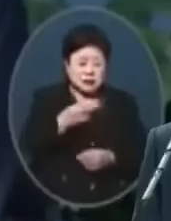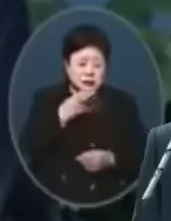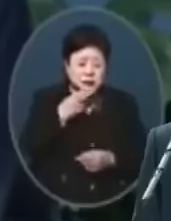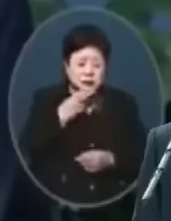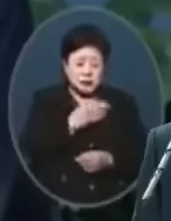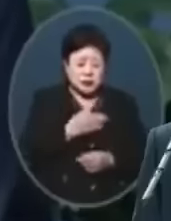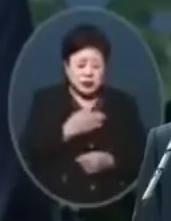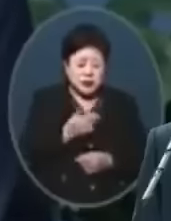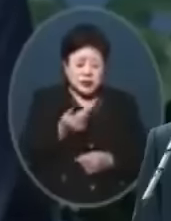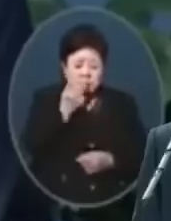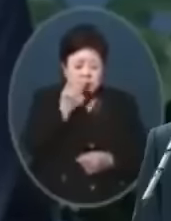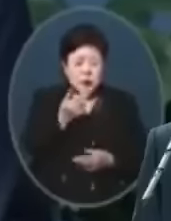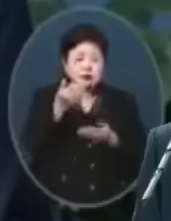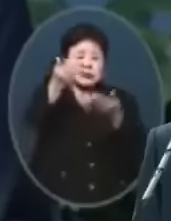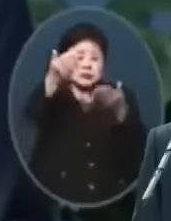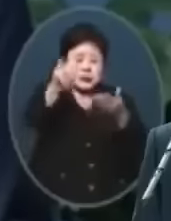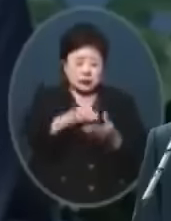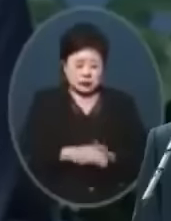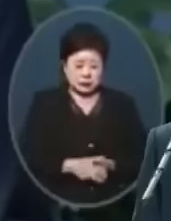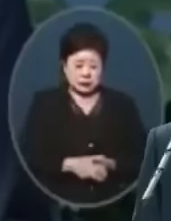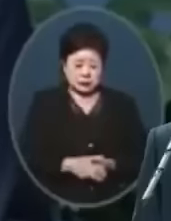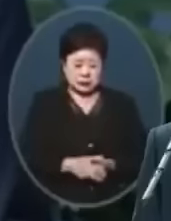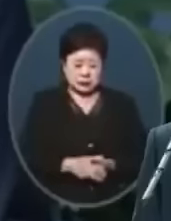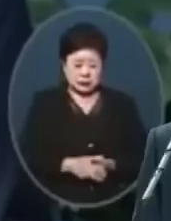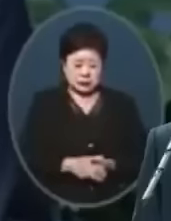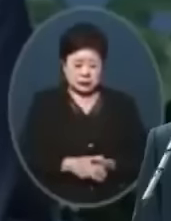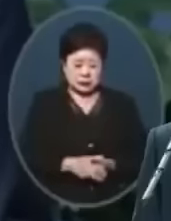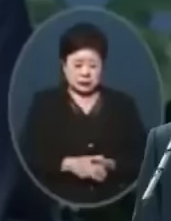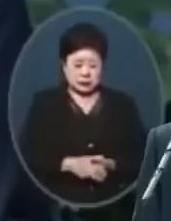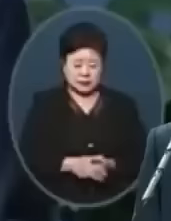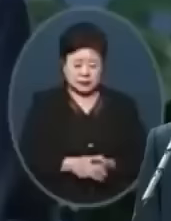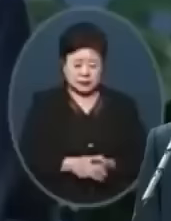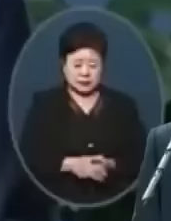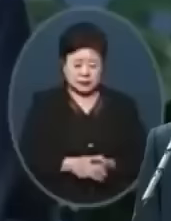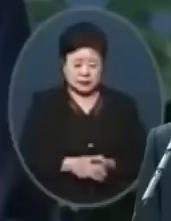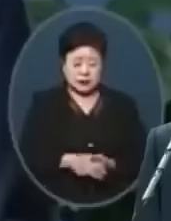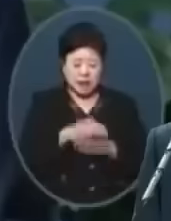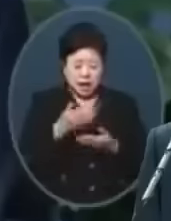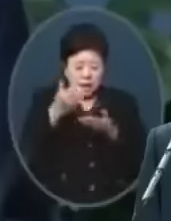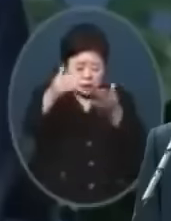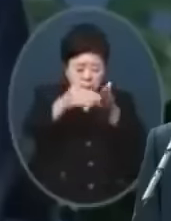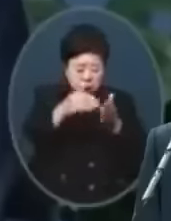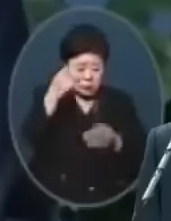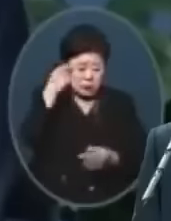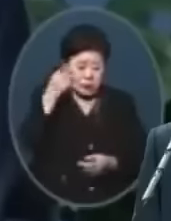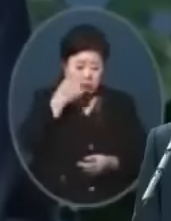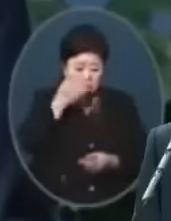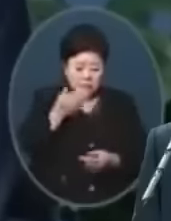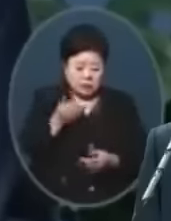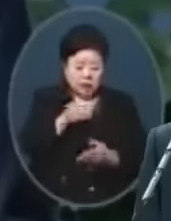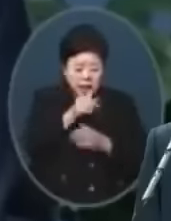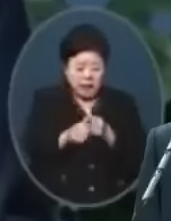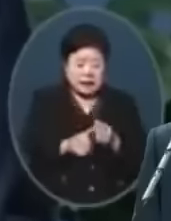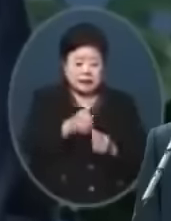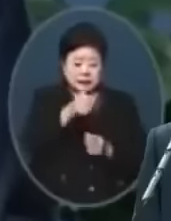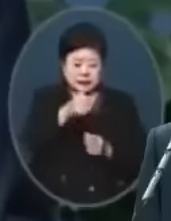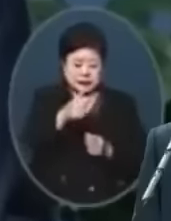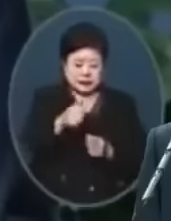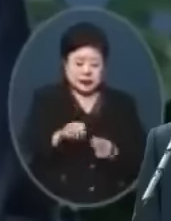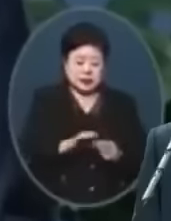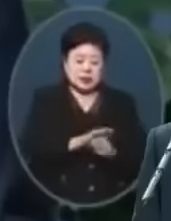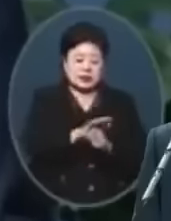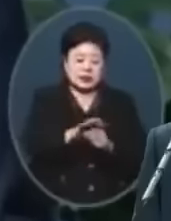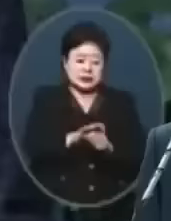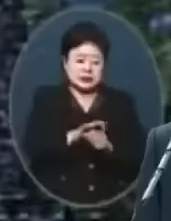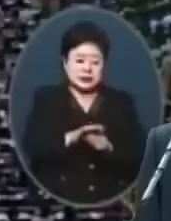몸이지만 내 생명을 드리면 자기가 가지고 있는 건 다 드렸다고 볼 수 있습니다. 그 하나님을